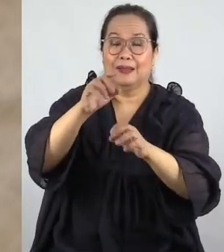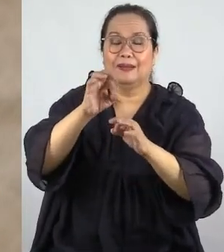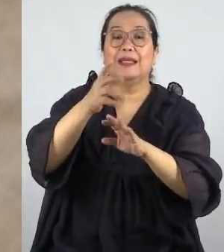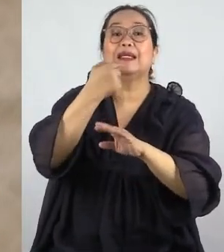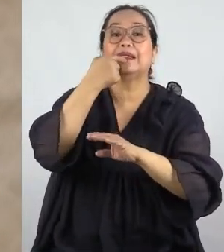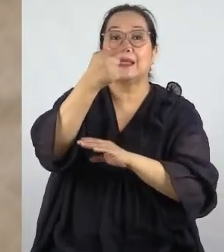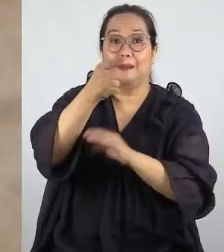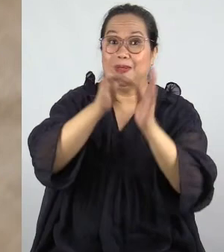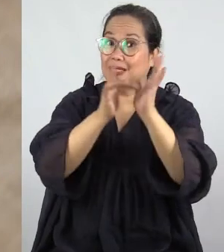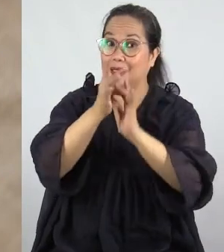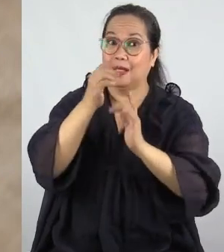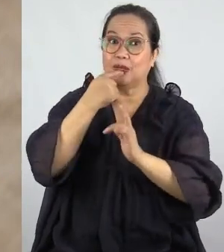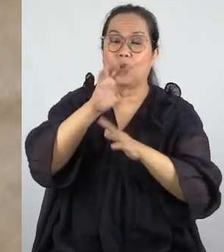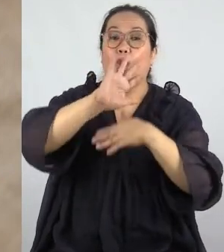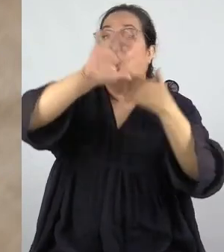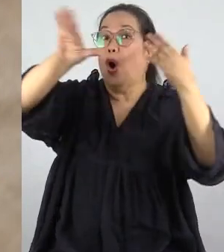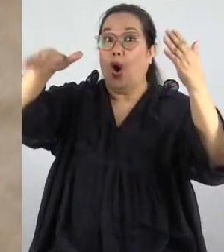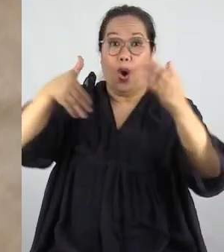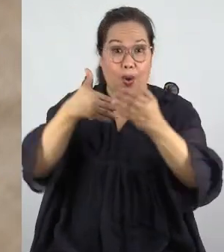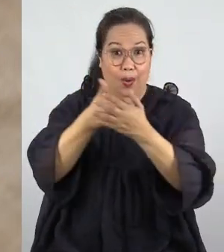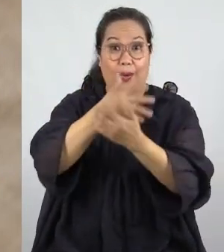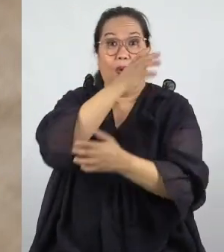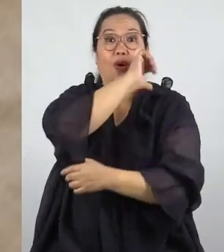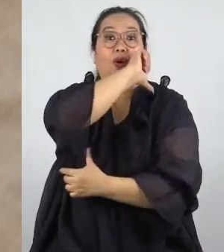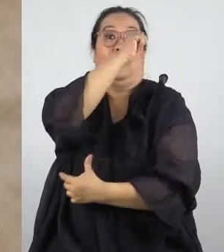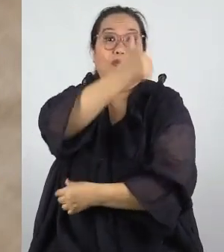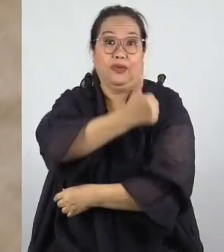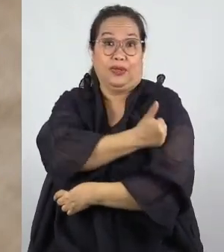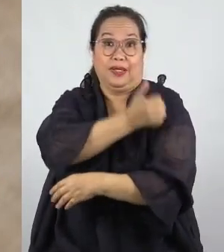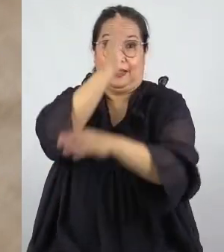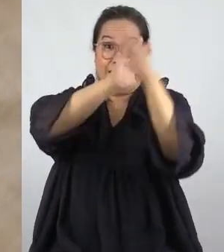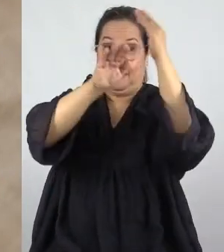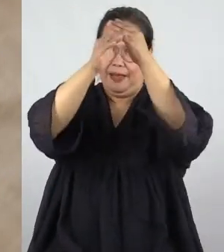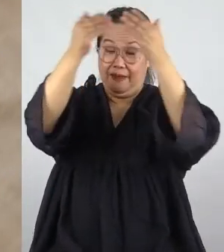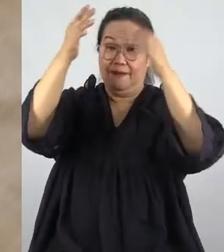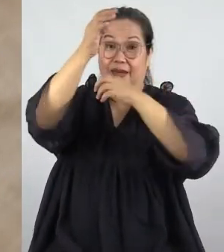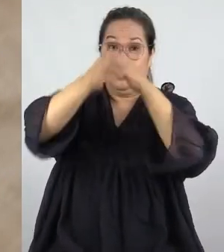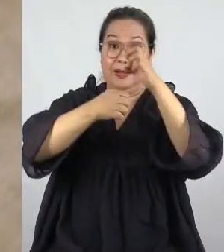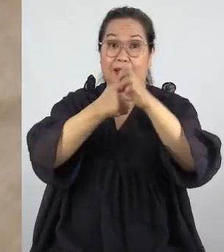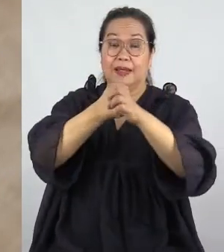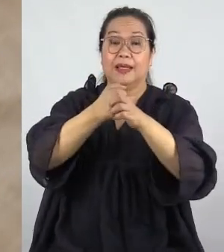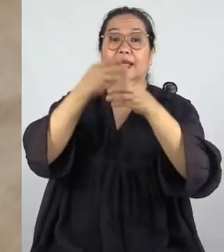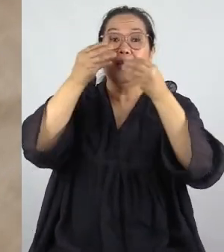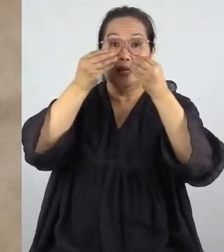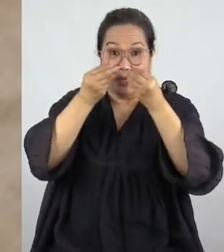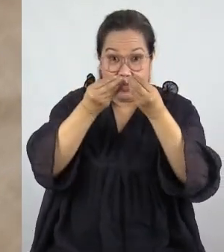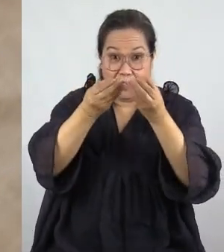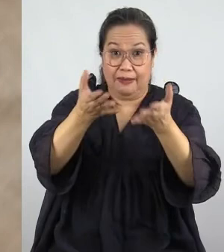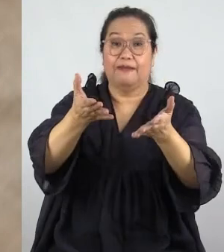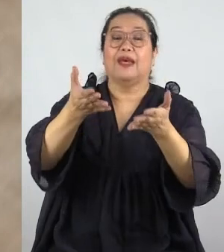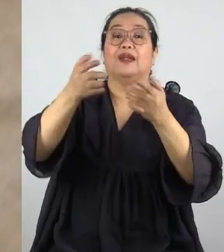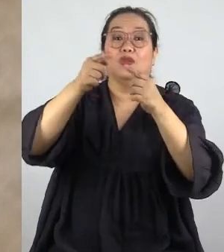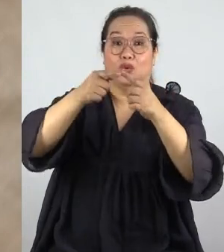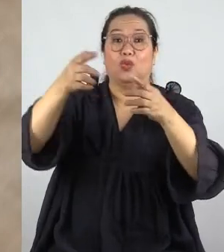niya, all authority in heaven and on earth has been given to